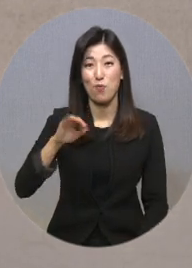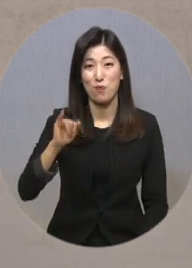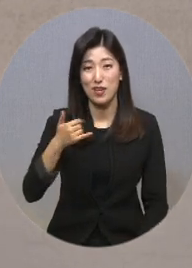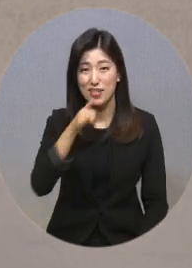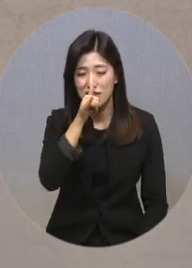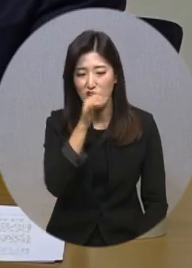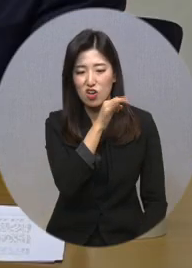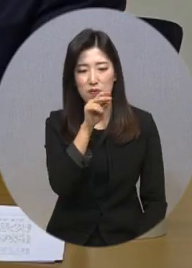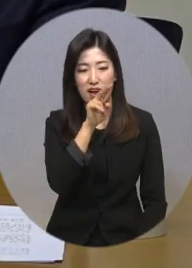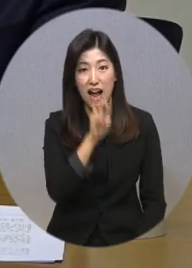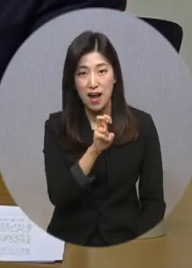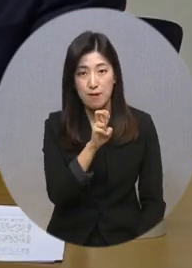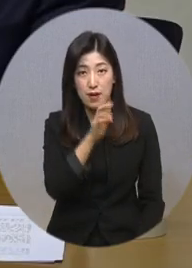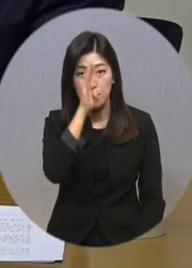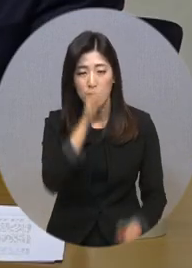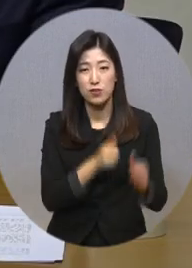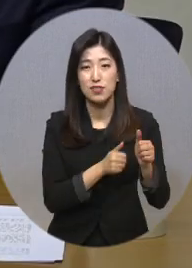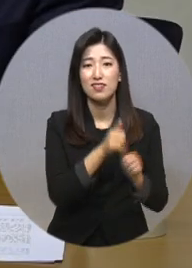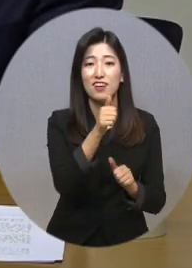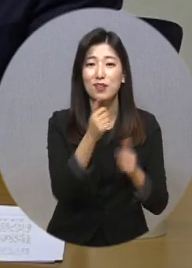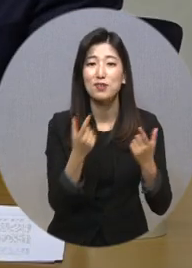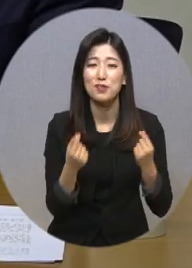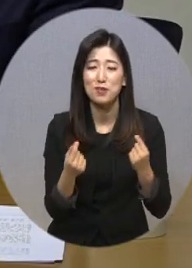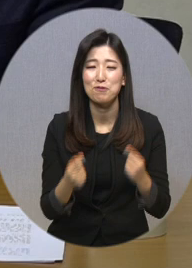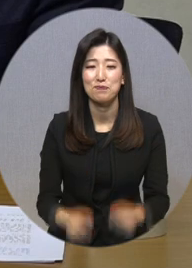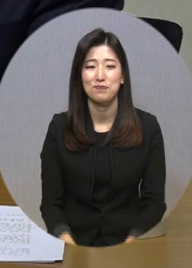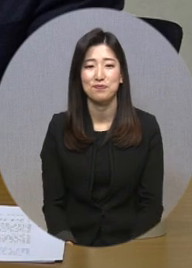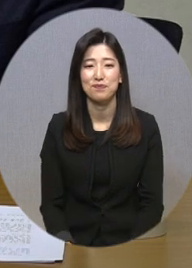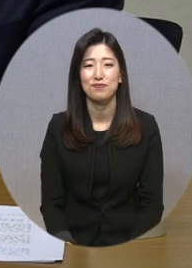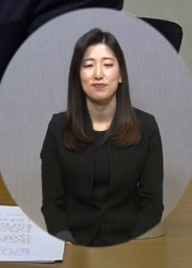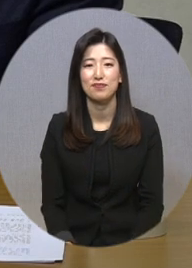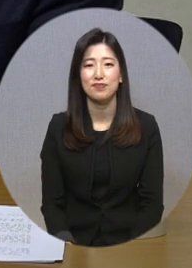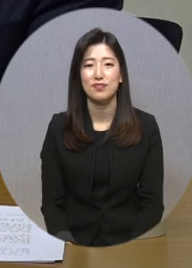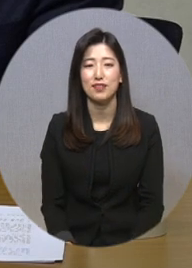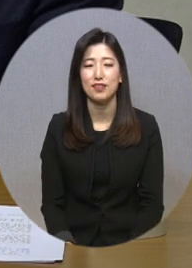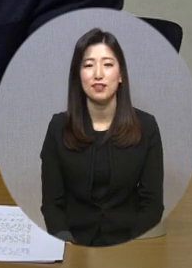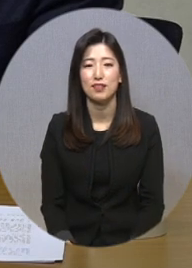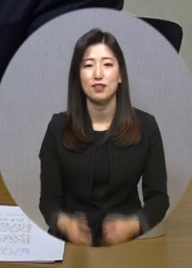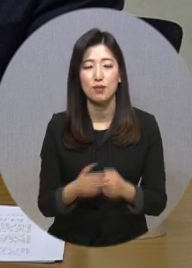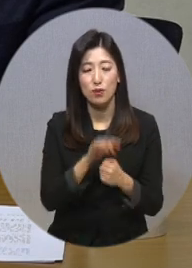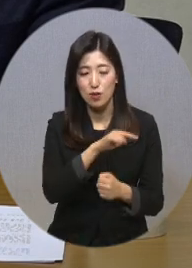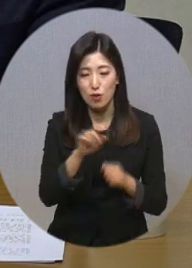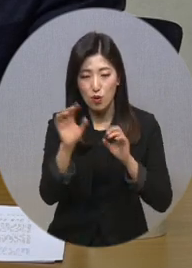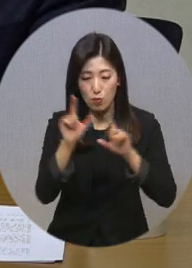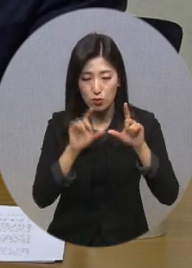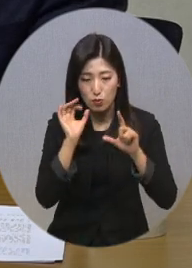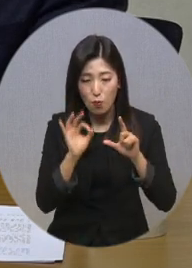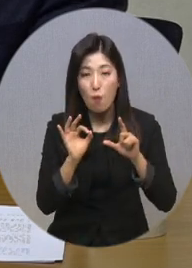않습니까? 그 얘기를 듣고 또 다른 생각이 난 것은 만약에